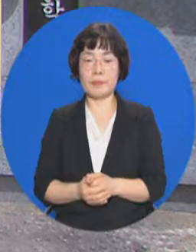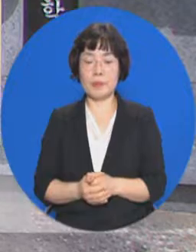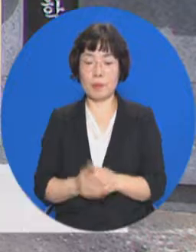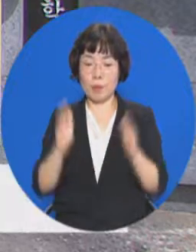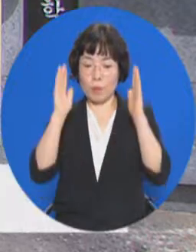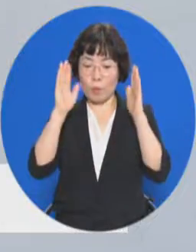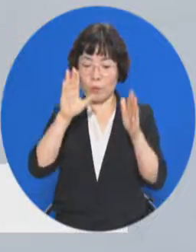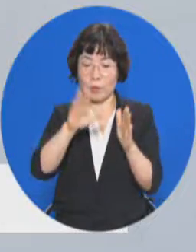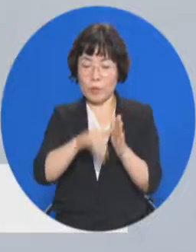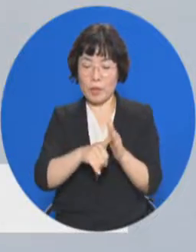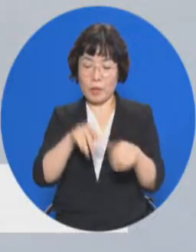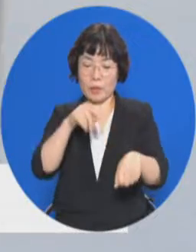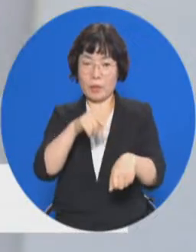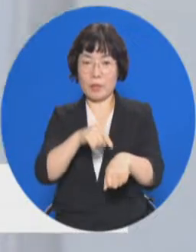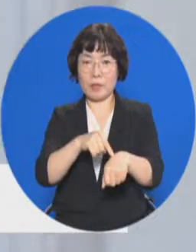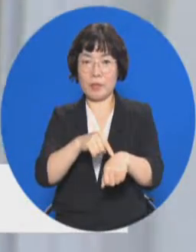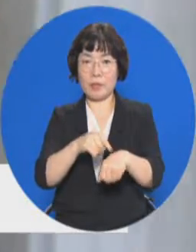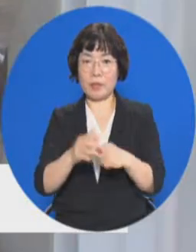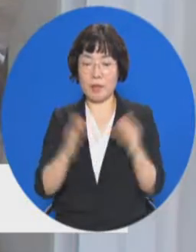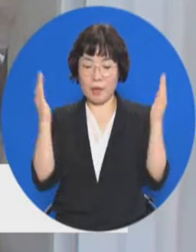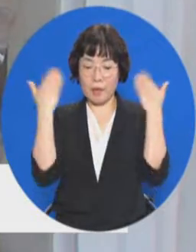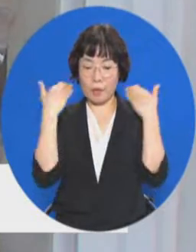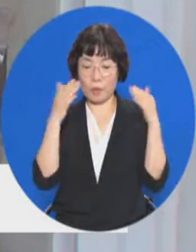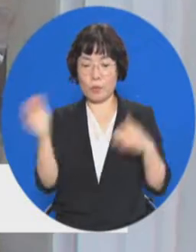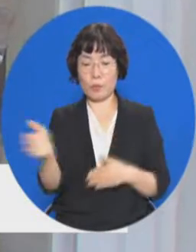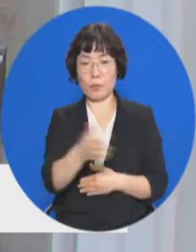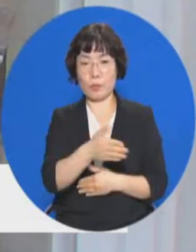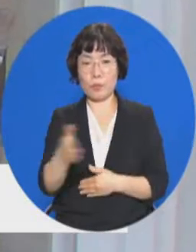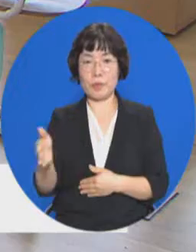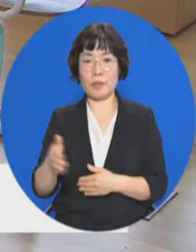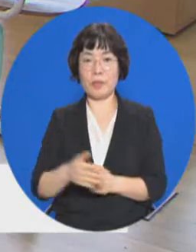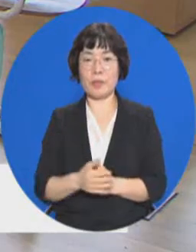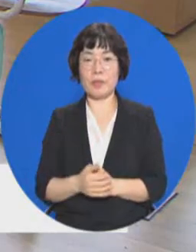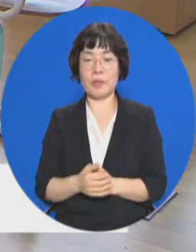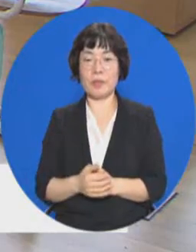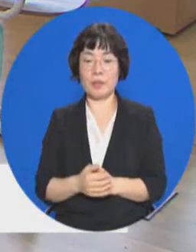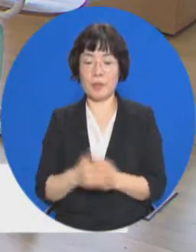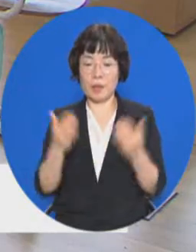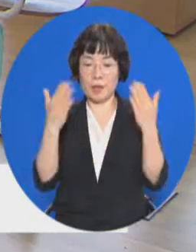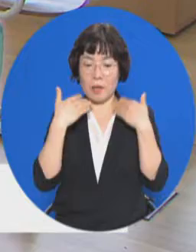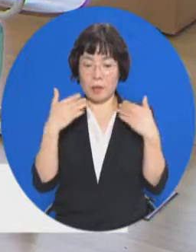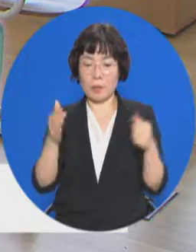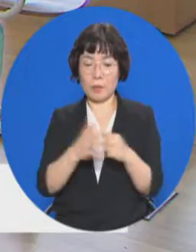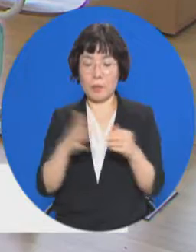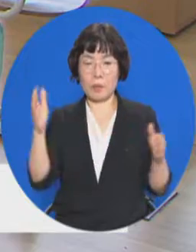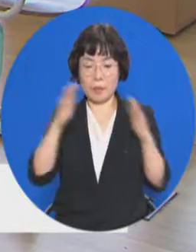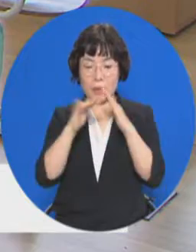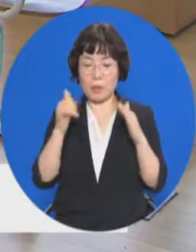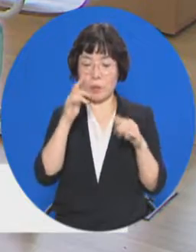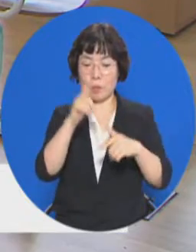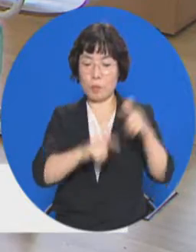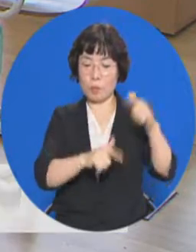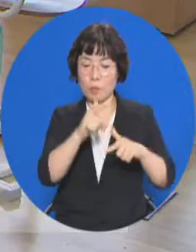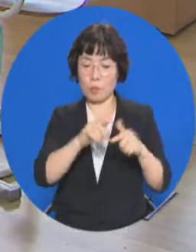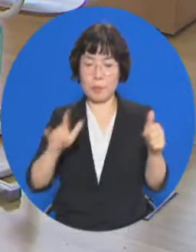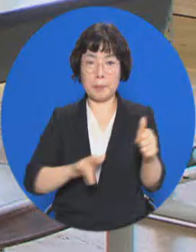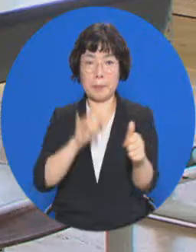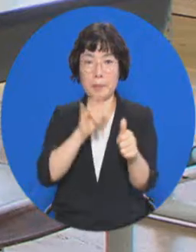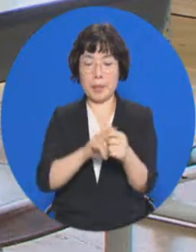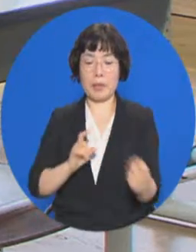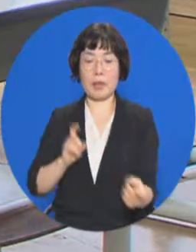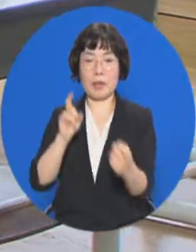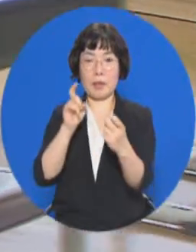한창 수업이 진행되어야 할 시각이지만 학교가 텅 비어 있습니다. 이 학교 학생의 가족이 목포에서 코로나19